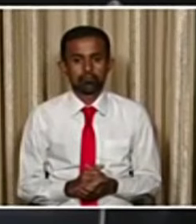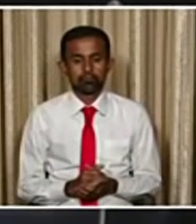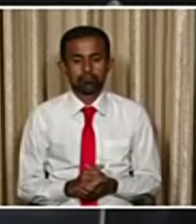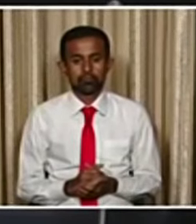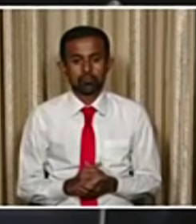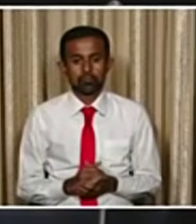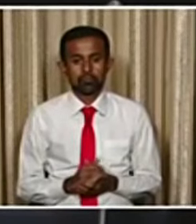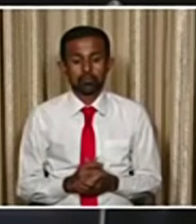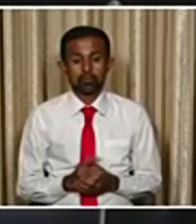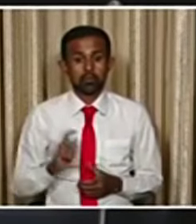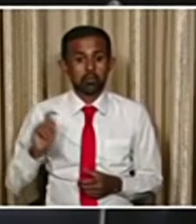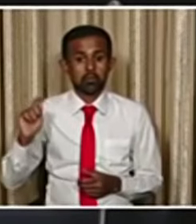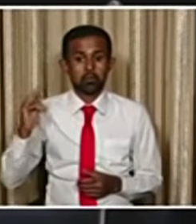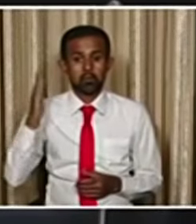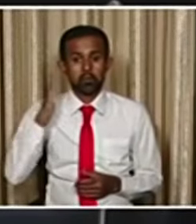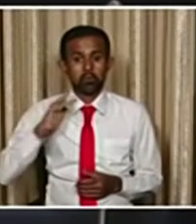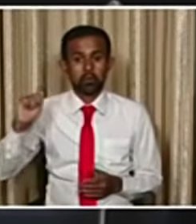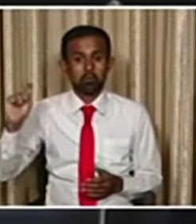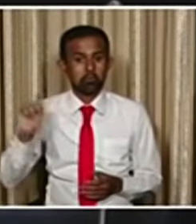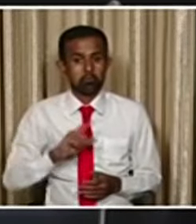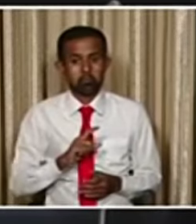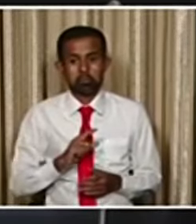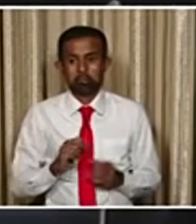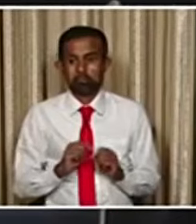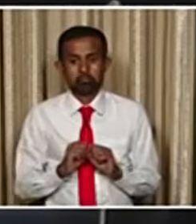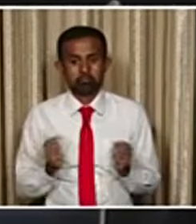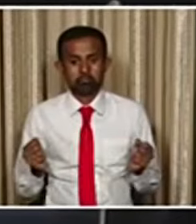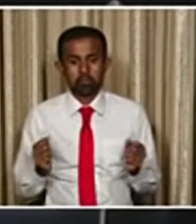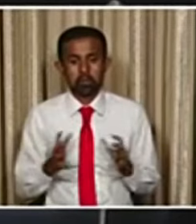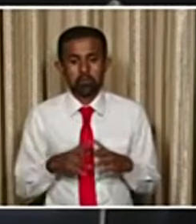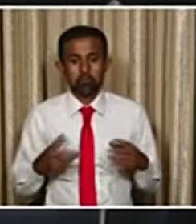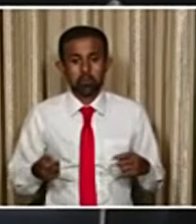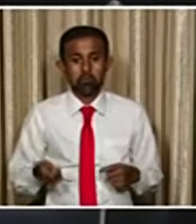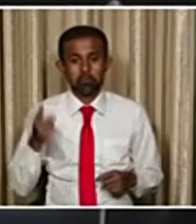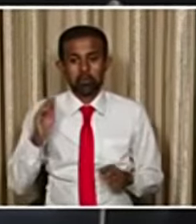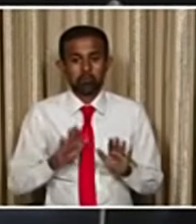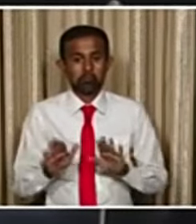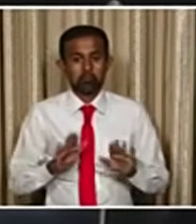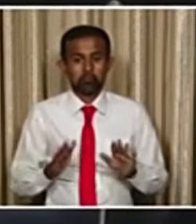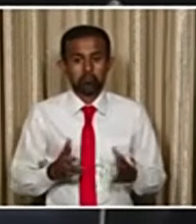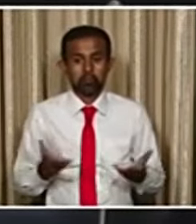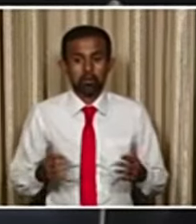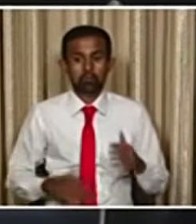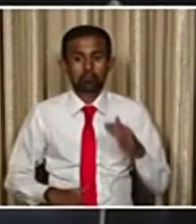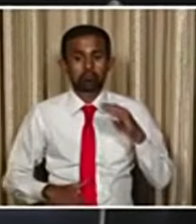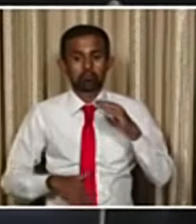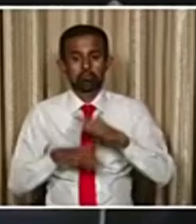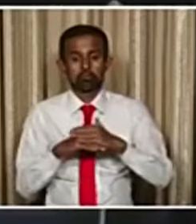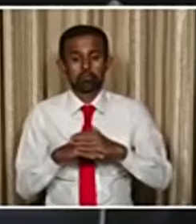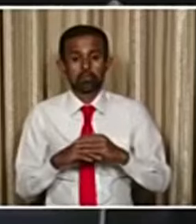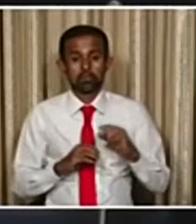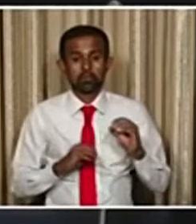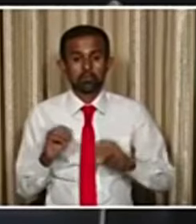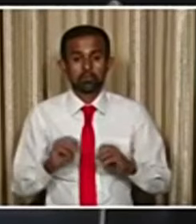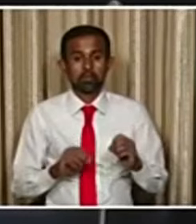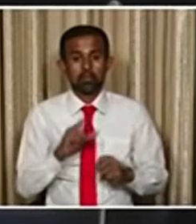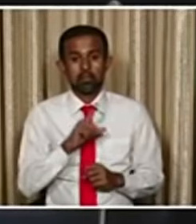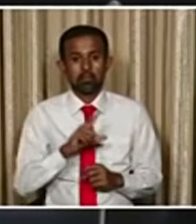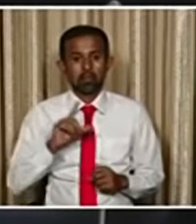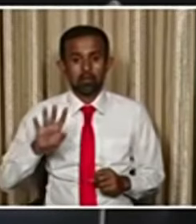රිසර්ව් සම්පූර්ණයෙන්ම නැති වෙලා ගියා. උද්ධමනය අපිට පාලනය කරගන්න බැරි වෙලා උපරිම විදියට 74%කට